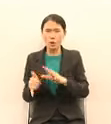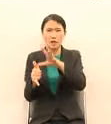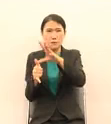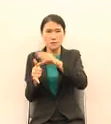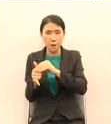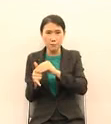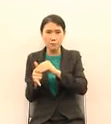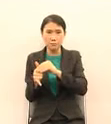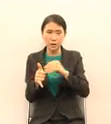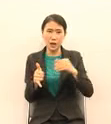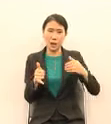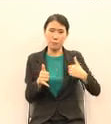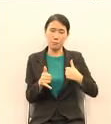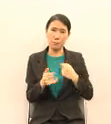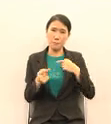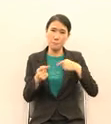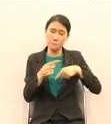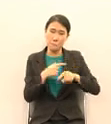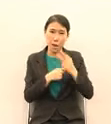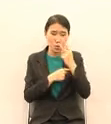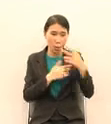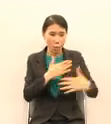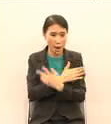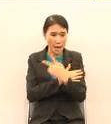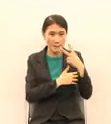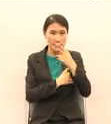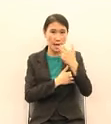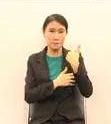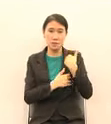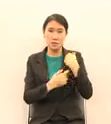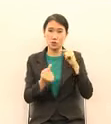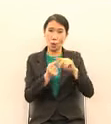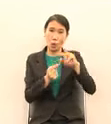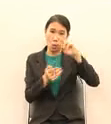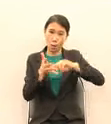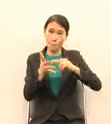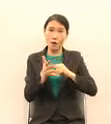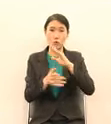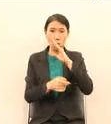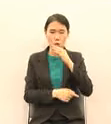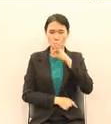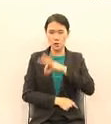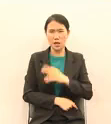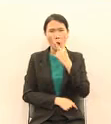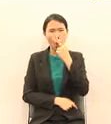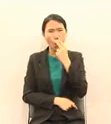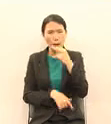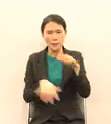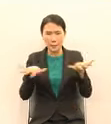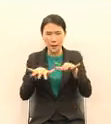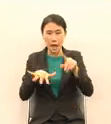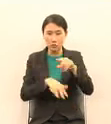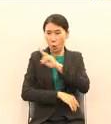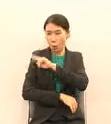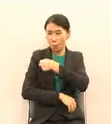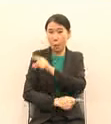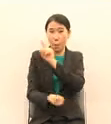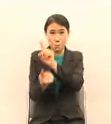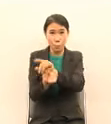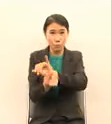ม่ควรรอให้มีอาการทางเดินหายใจอย่างเริ่มปอดอักเสบหรือเปล่าเพราะควรมาตั้งแต่ที่มีหวัดอาการคล้ายหวัดธรรมดาหรือเปล่าเพื่อไม่ให้